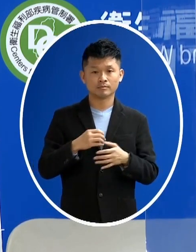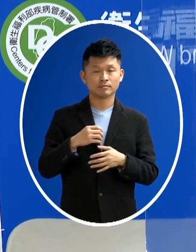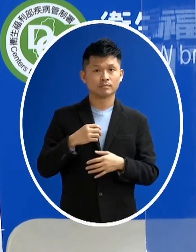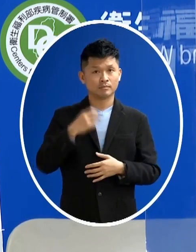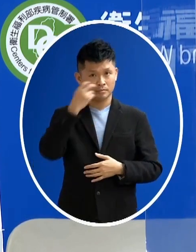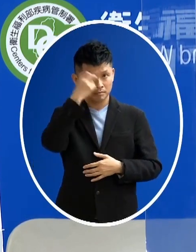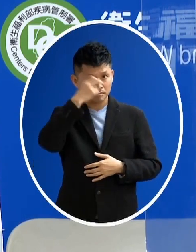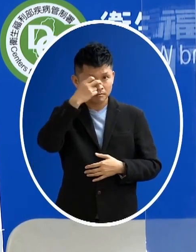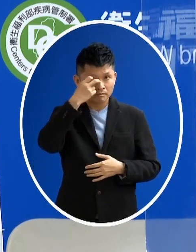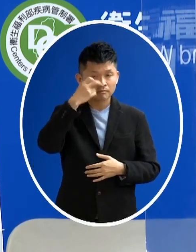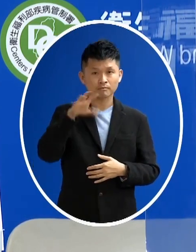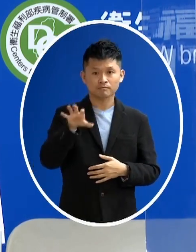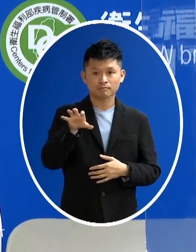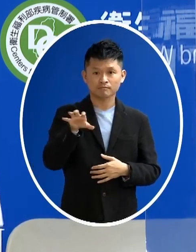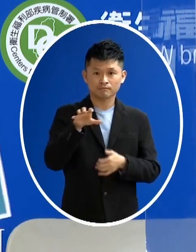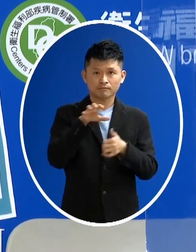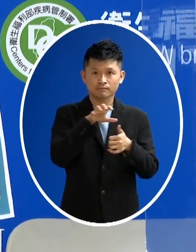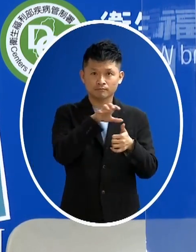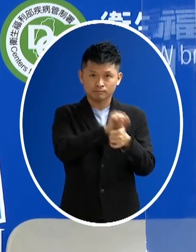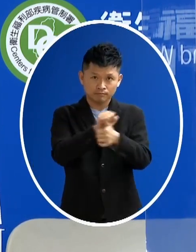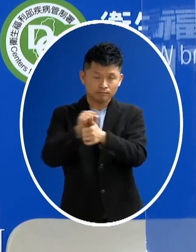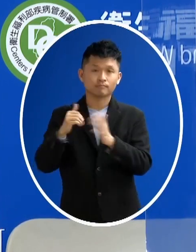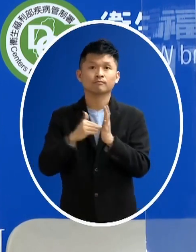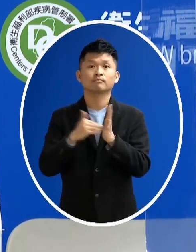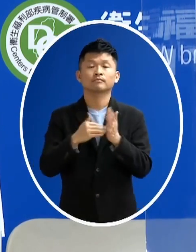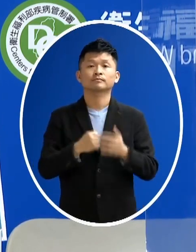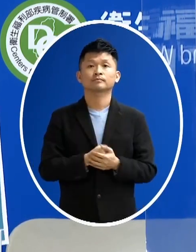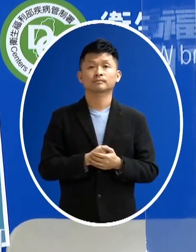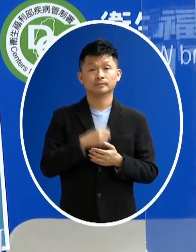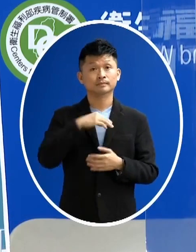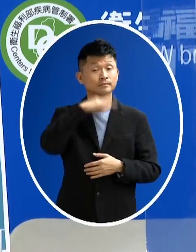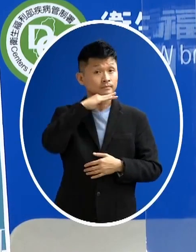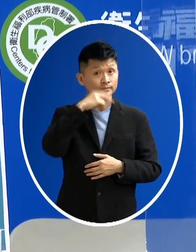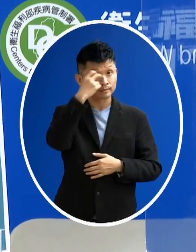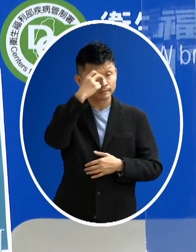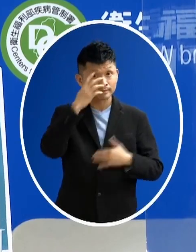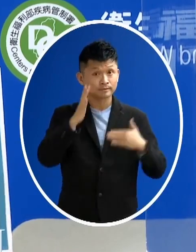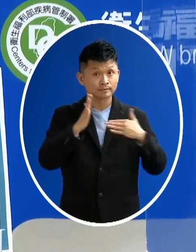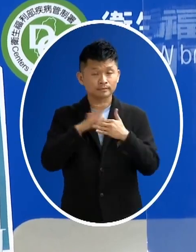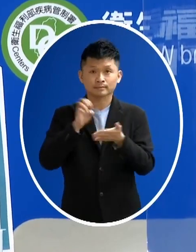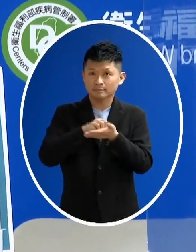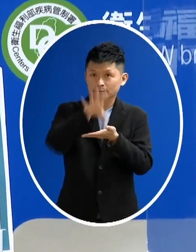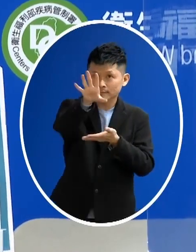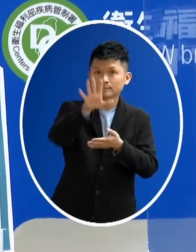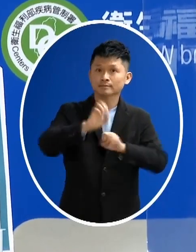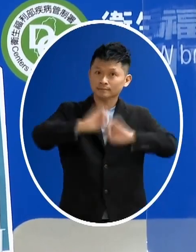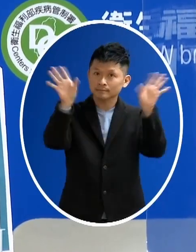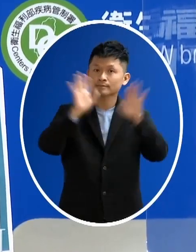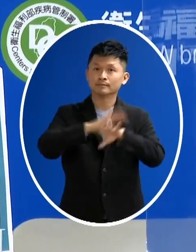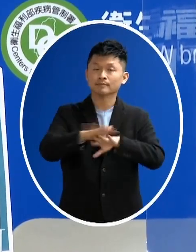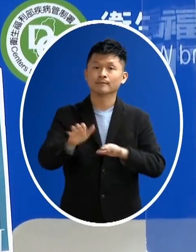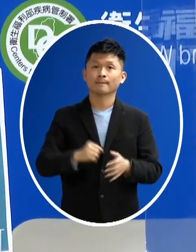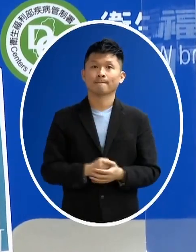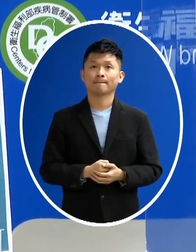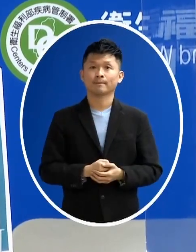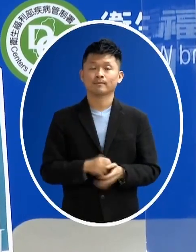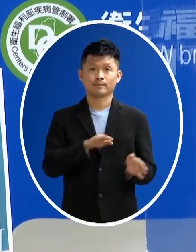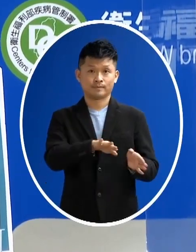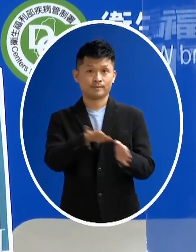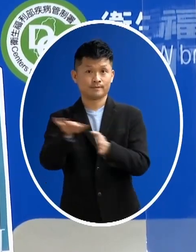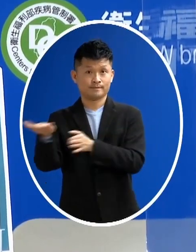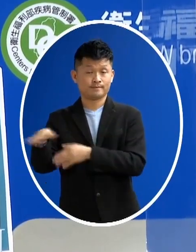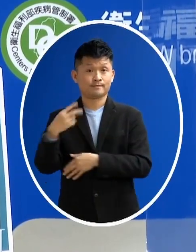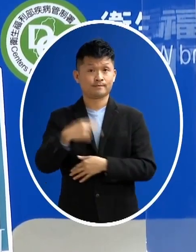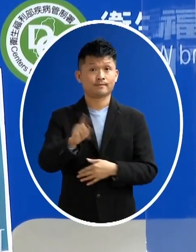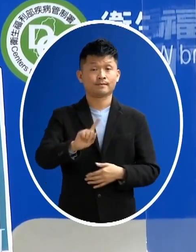来的，都已经清查出来了，那当然这个检验完毕会跟大家来报告。然后另外跟大家报告就